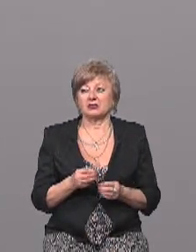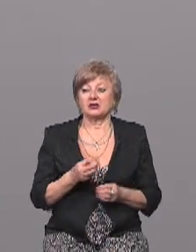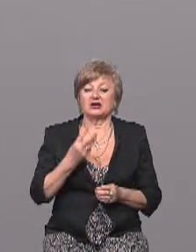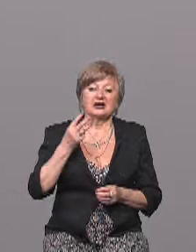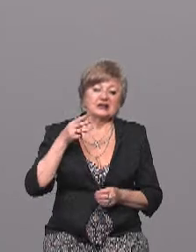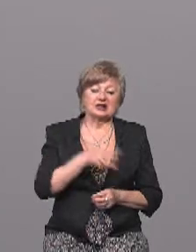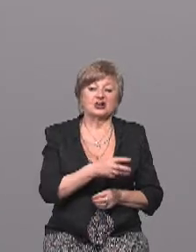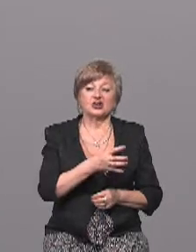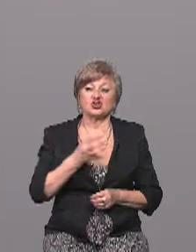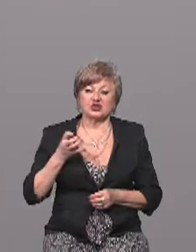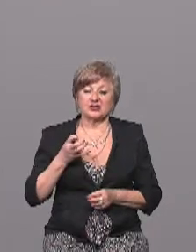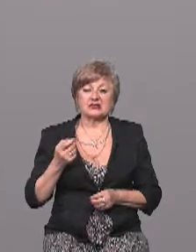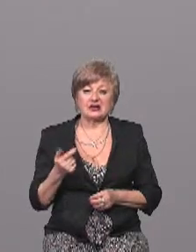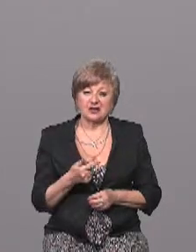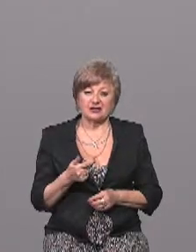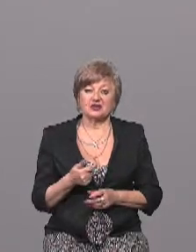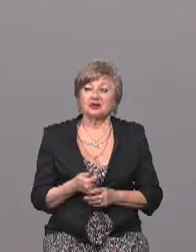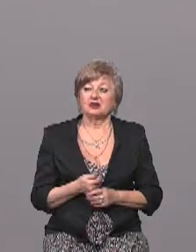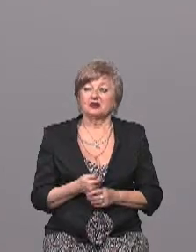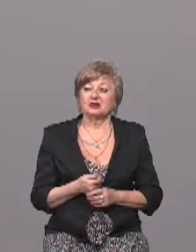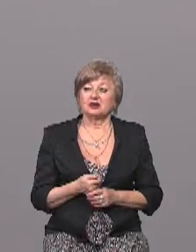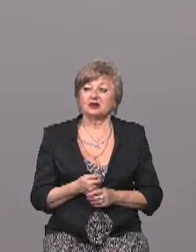3400 гривень, тисяч гривень,